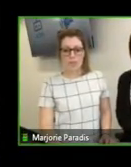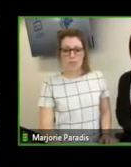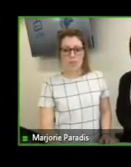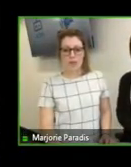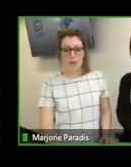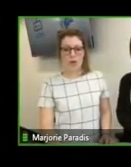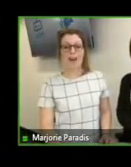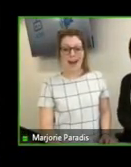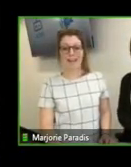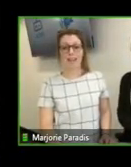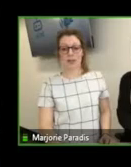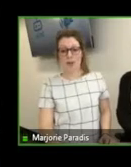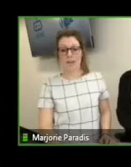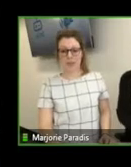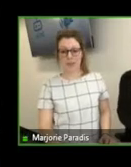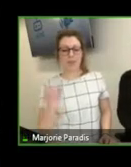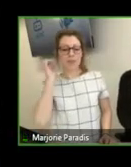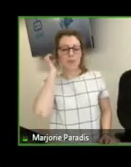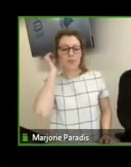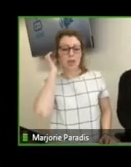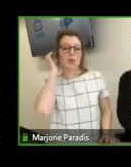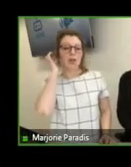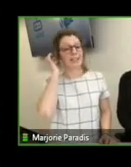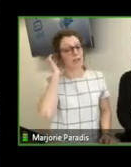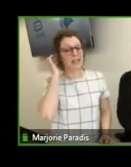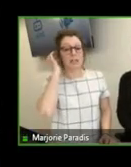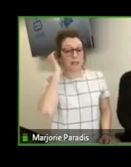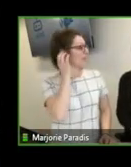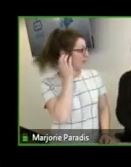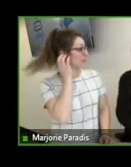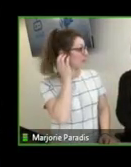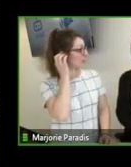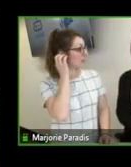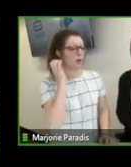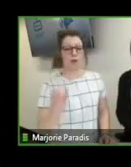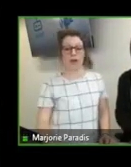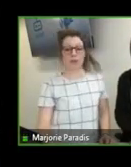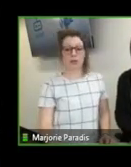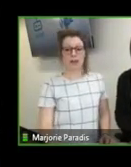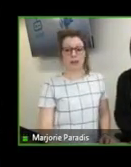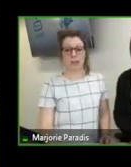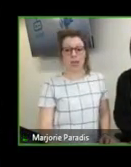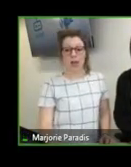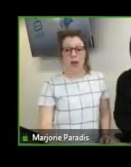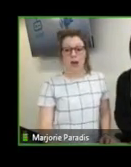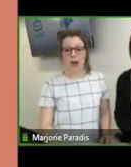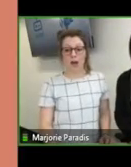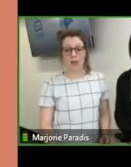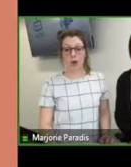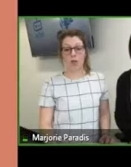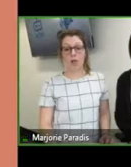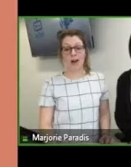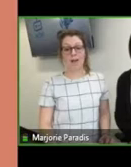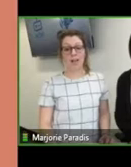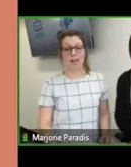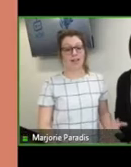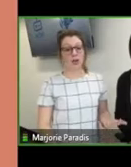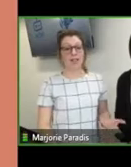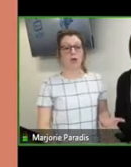de The Great Hack, ouais. C'est quand même très intéressant sur Netflix. Par rapport à cette situation. Oui, tout à fait. Donc